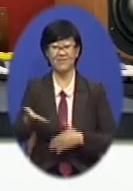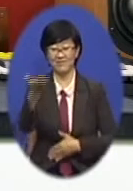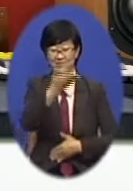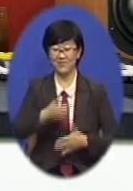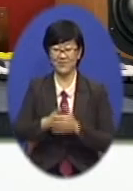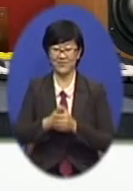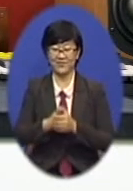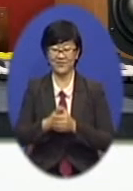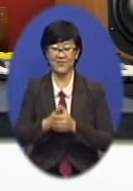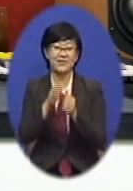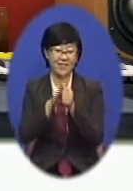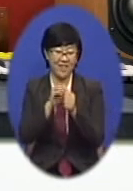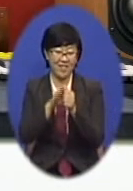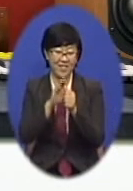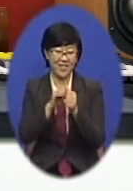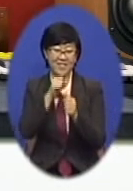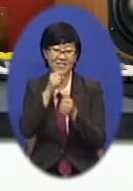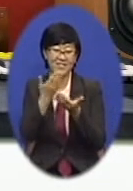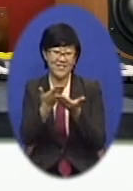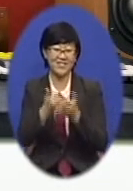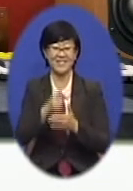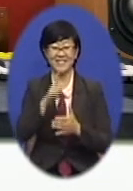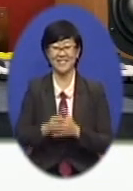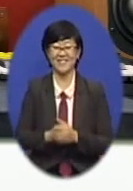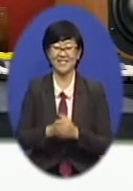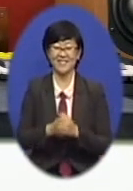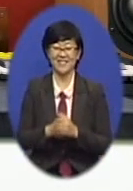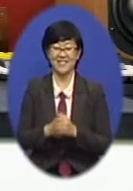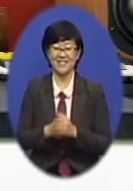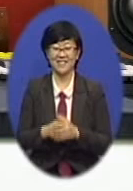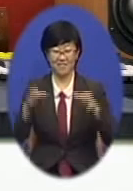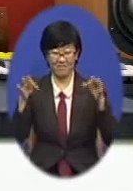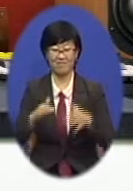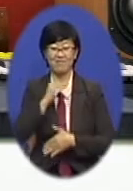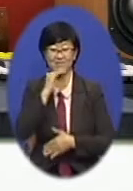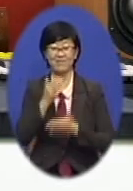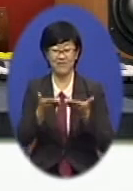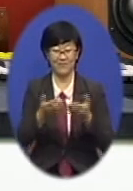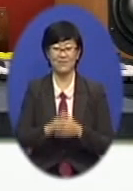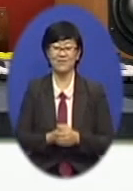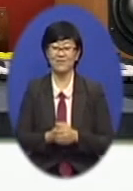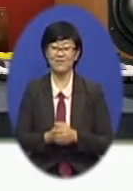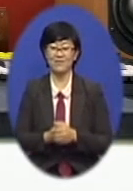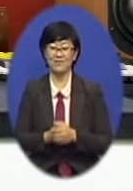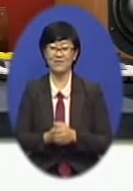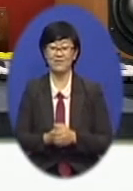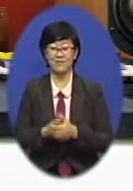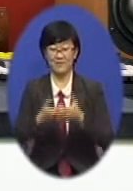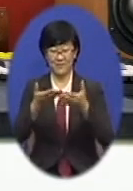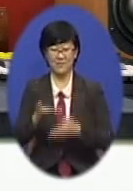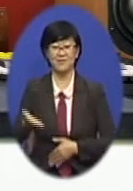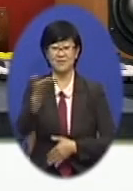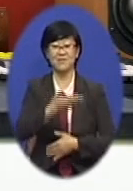여러분들께 애교 점수 좀 많이 드리라고 말씀드릴게요. 잠시만 어머니 기다려 주시기 바랍니다.